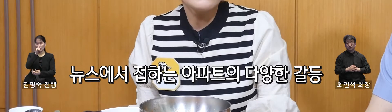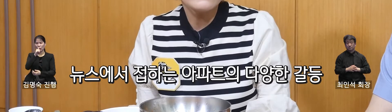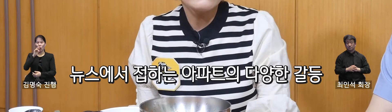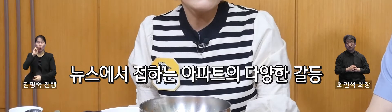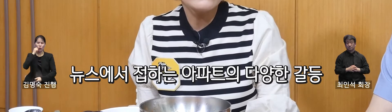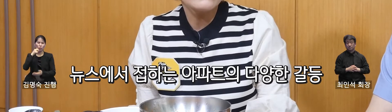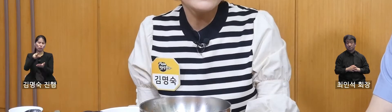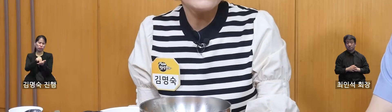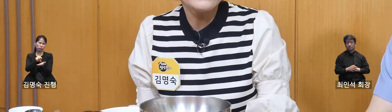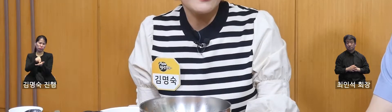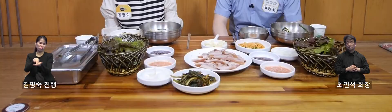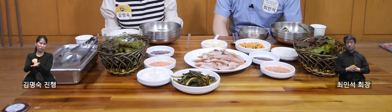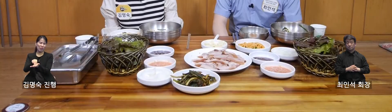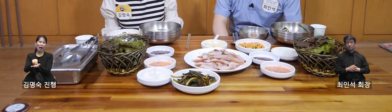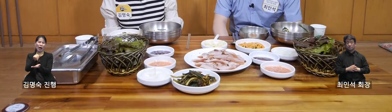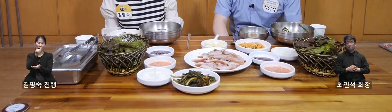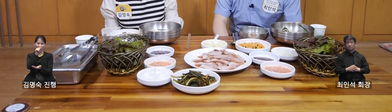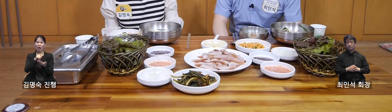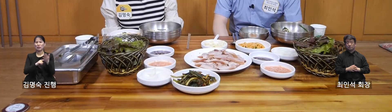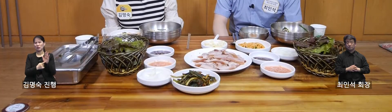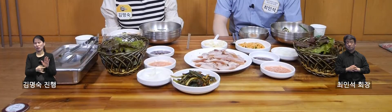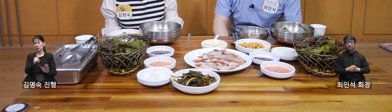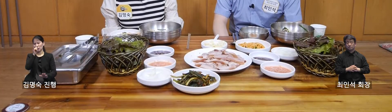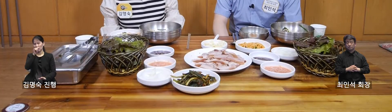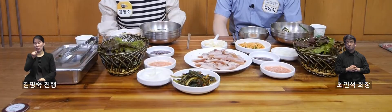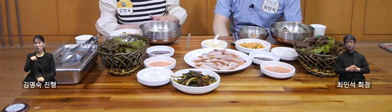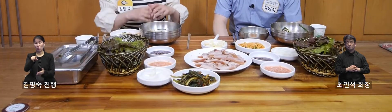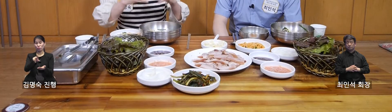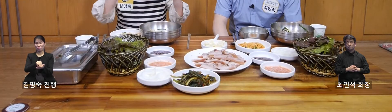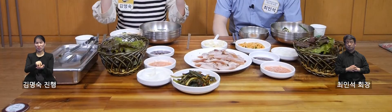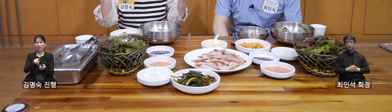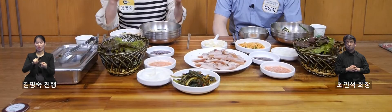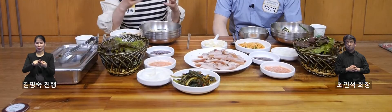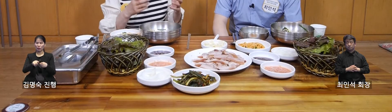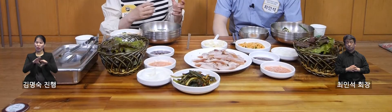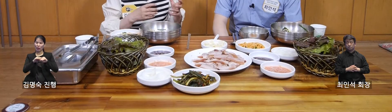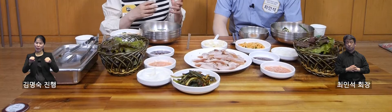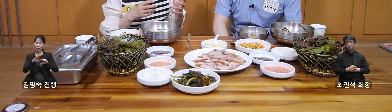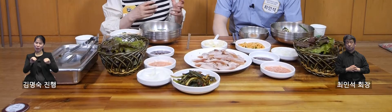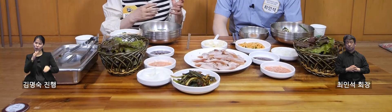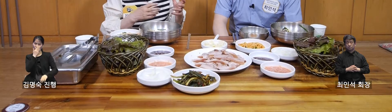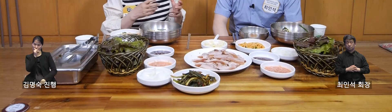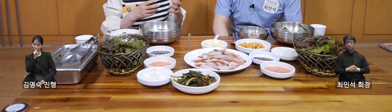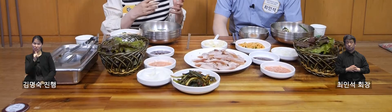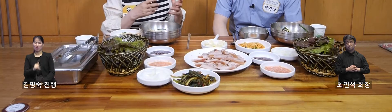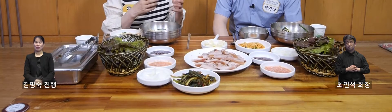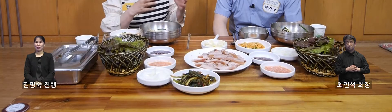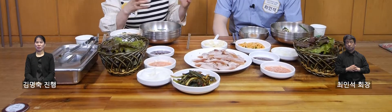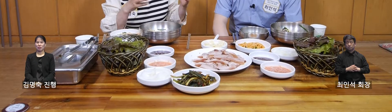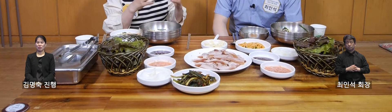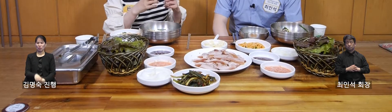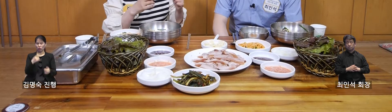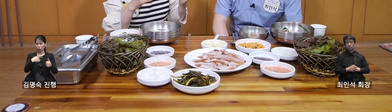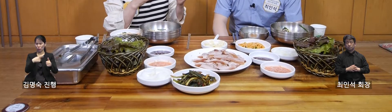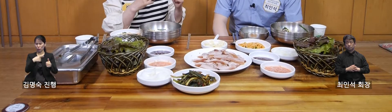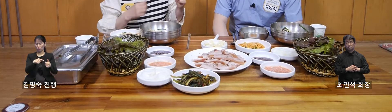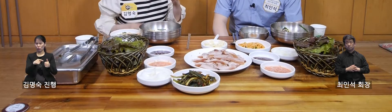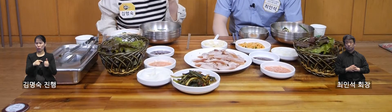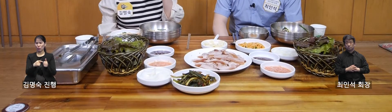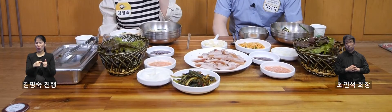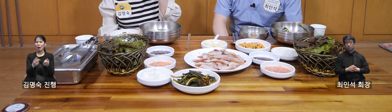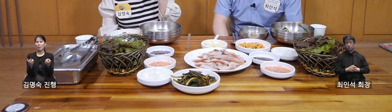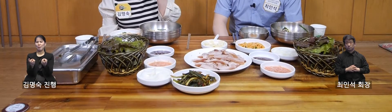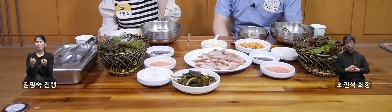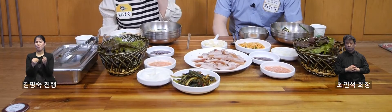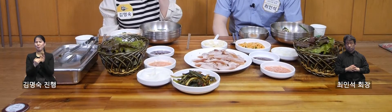어려운 문제들이 좀 있는데 그런 문제를 좀 해결할 수 있는 어떤 그런 교육이나 방안들 뭐